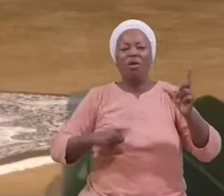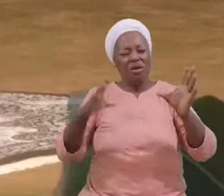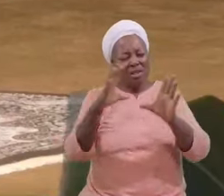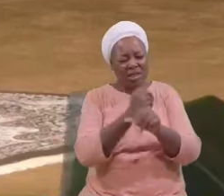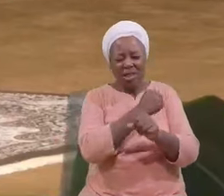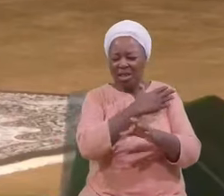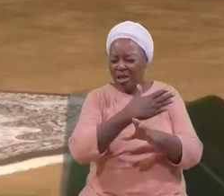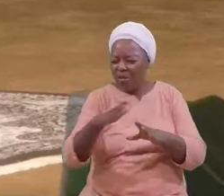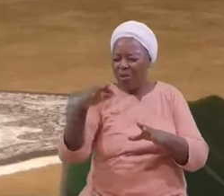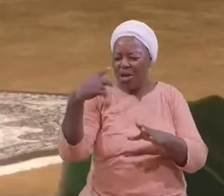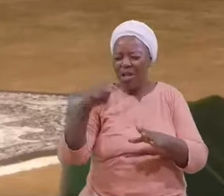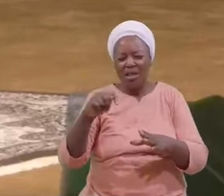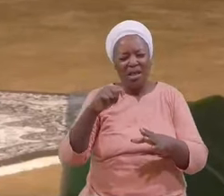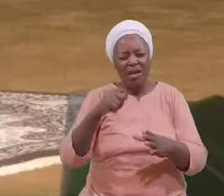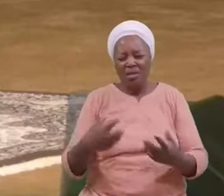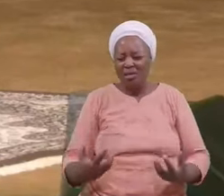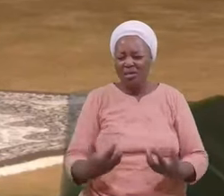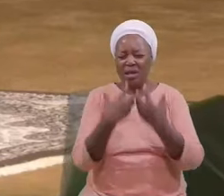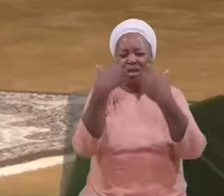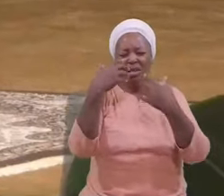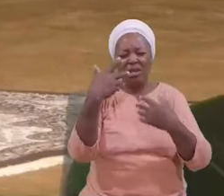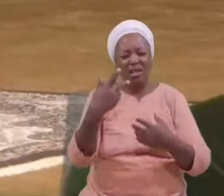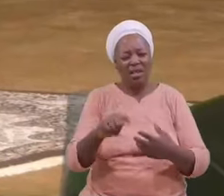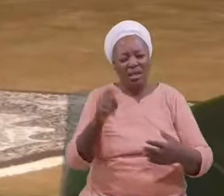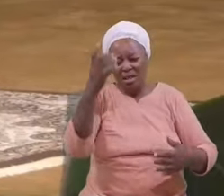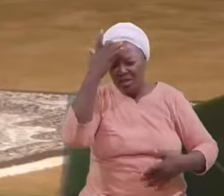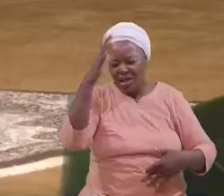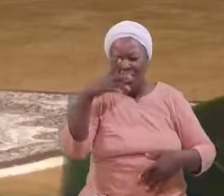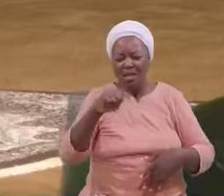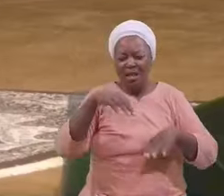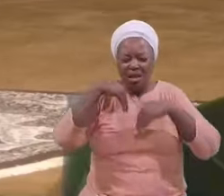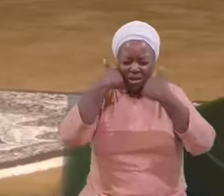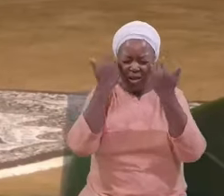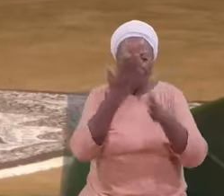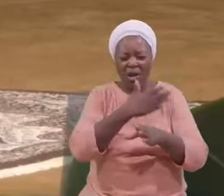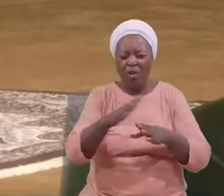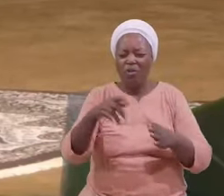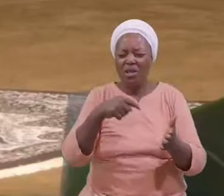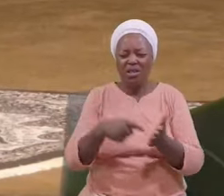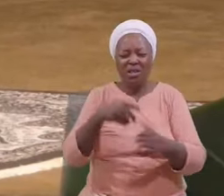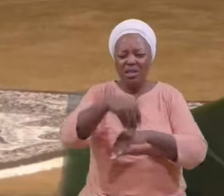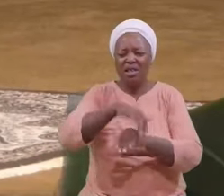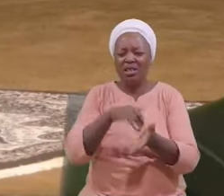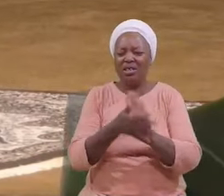ôtez le défi, la maladie, l'opprobre ce soir au nom de Jésus-Christ.